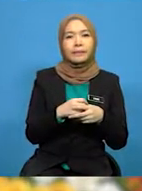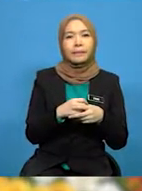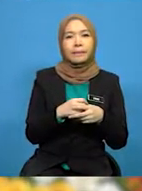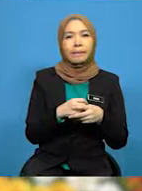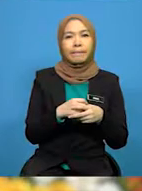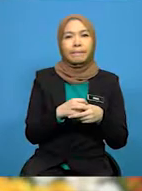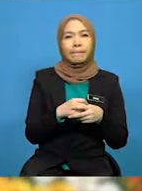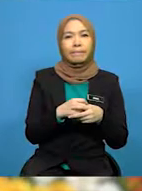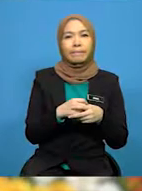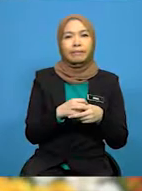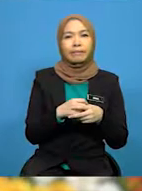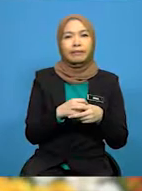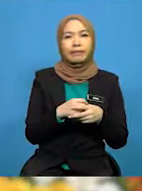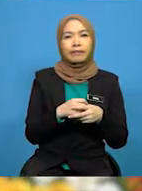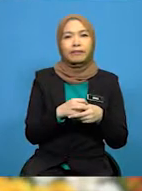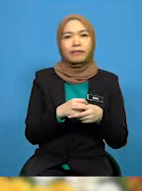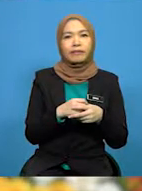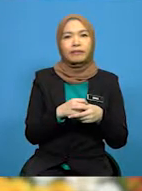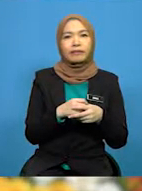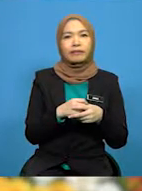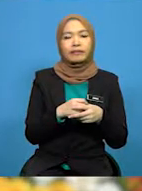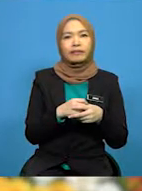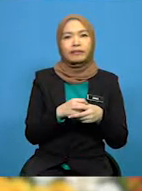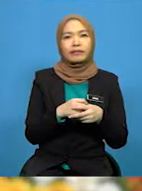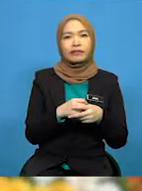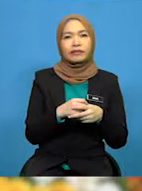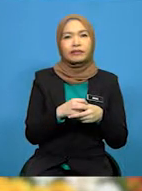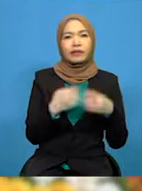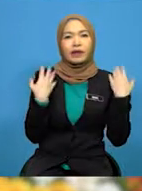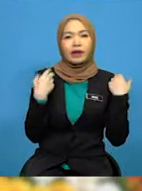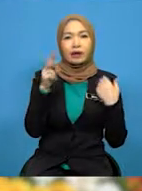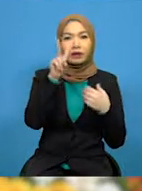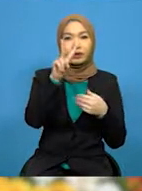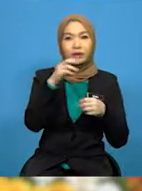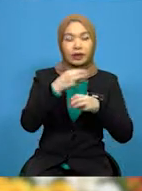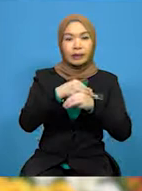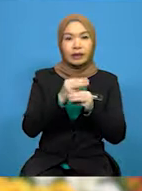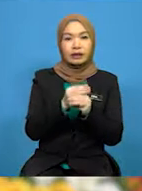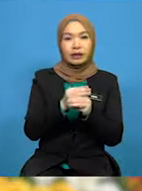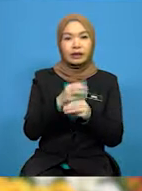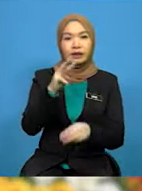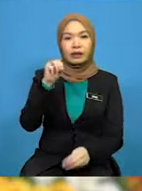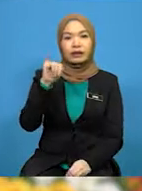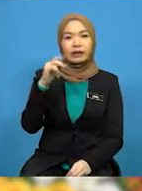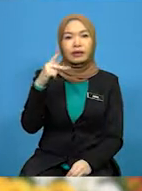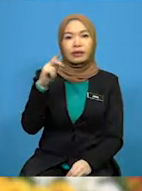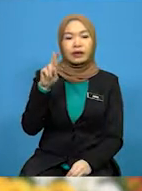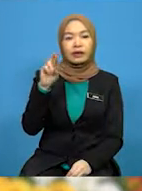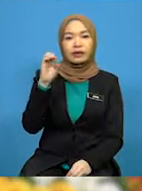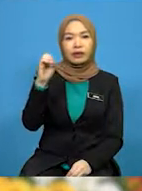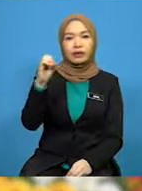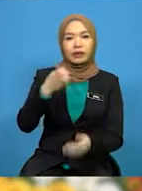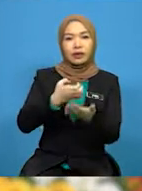Risa, boleh terangkan lagi dua isu makroekonomi, iaitu pertumbuhan ekonomi dan juga